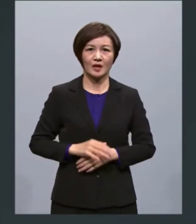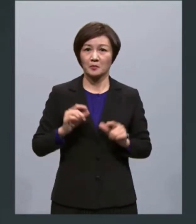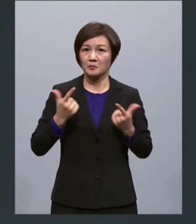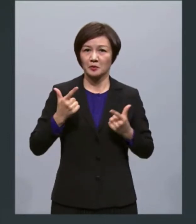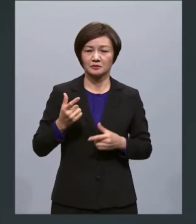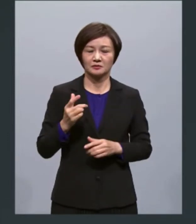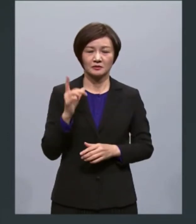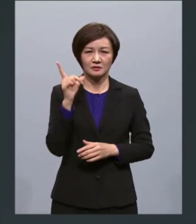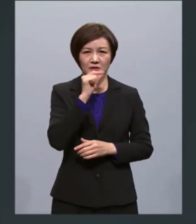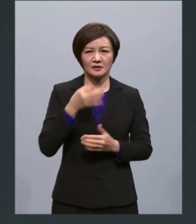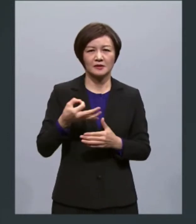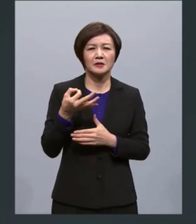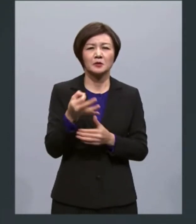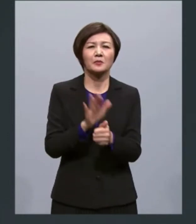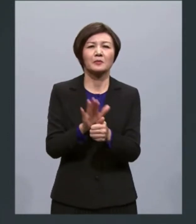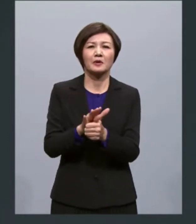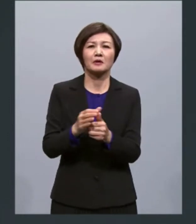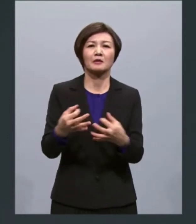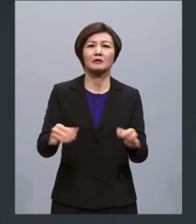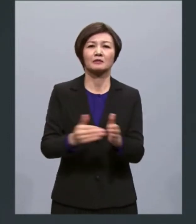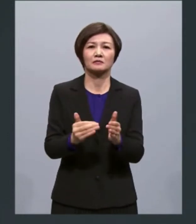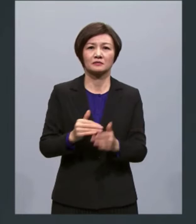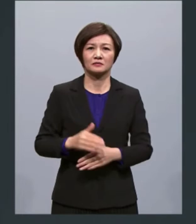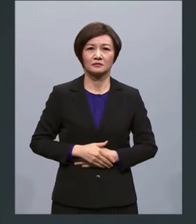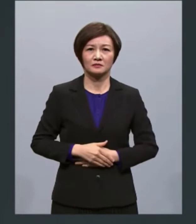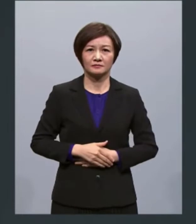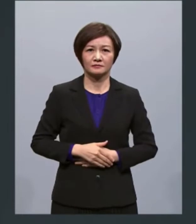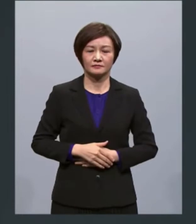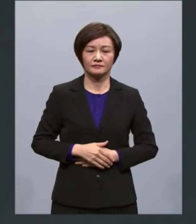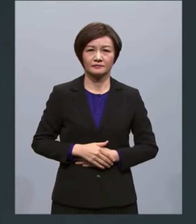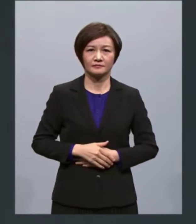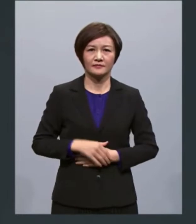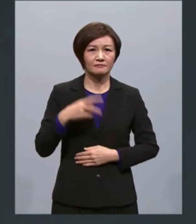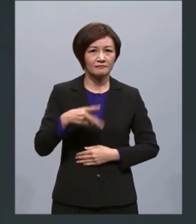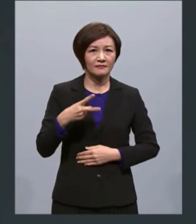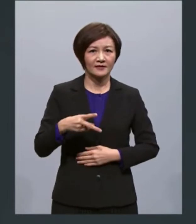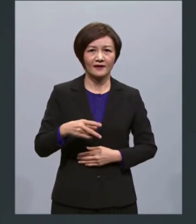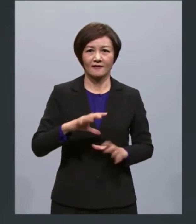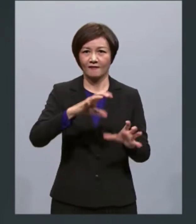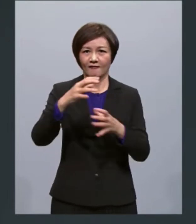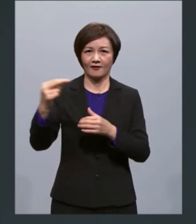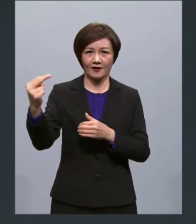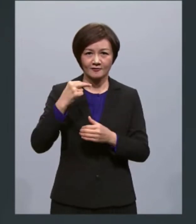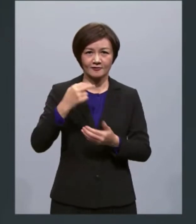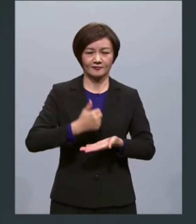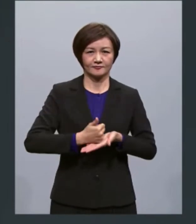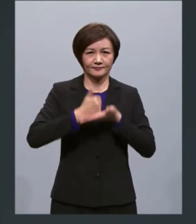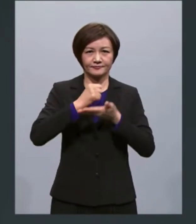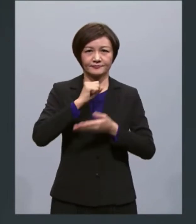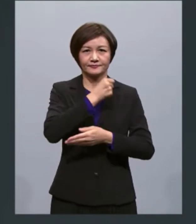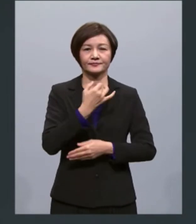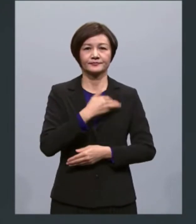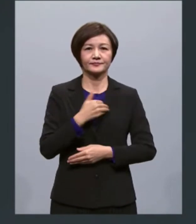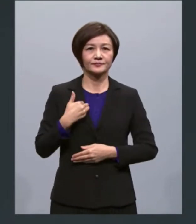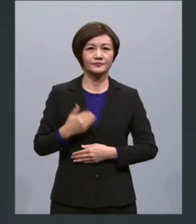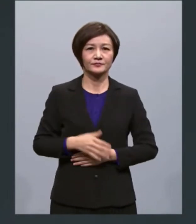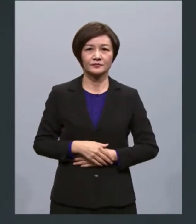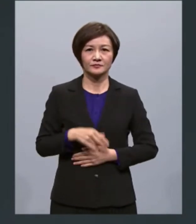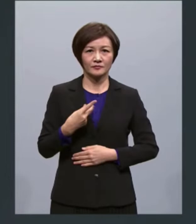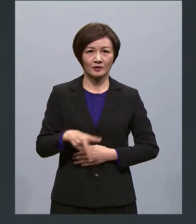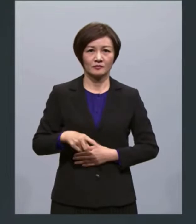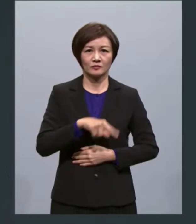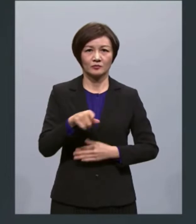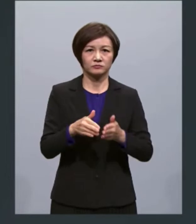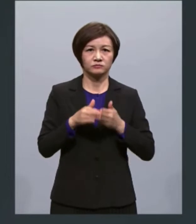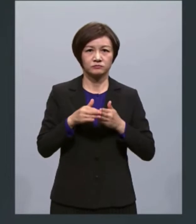钱外交的负面标签，来达成实质的援助效果，并赢得国际社会的尊重。当然，我们也